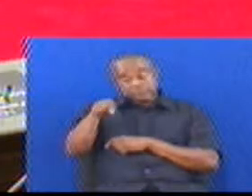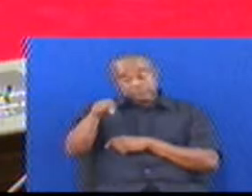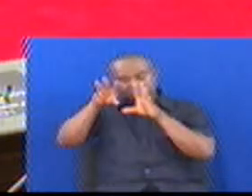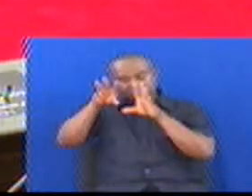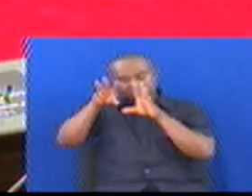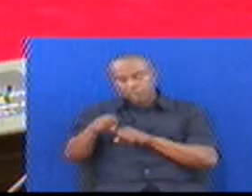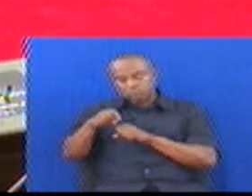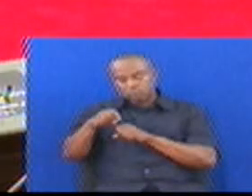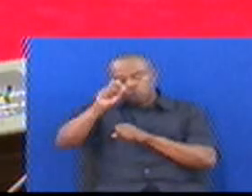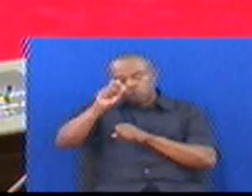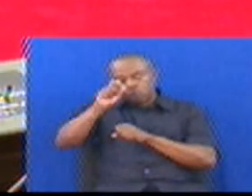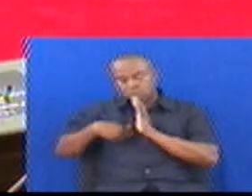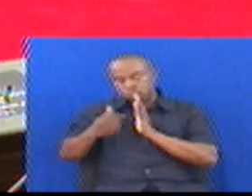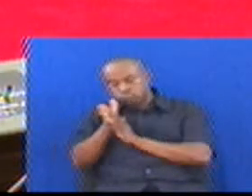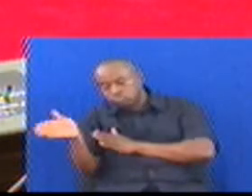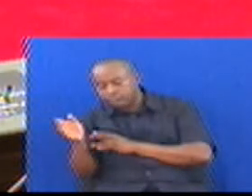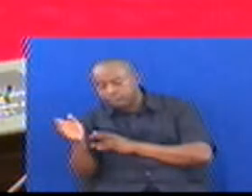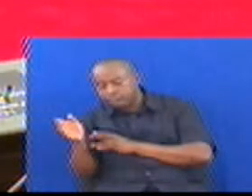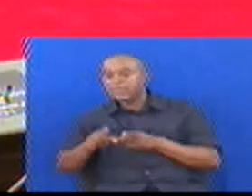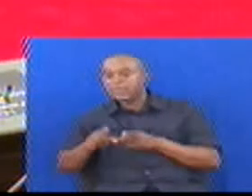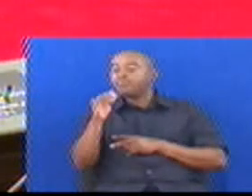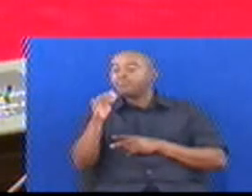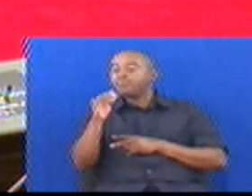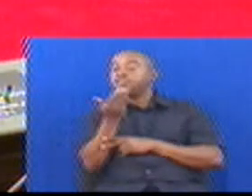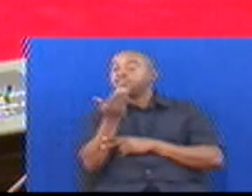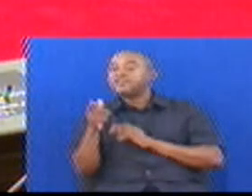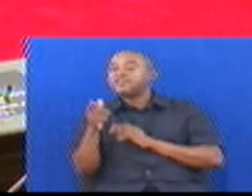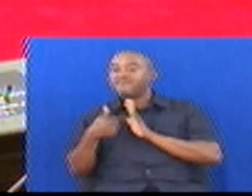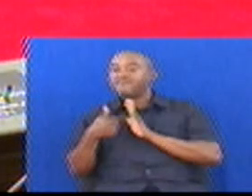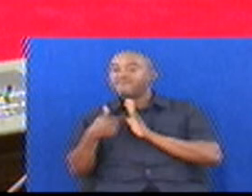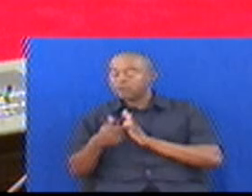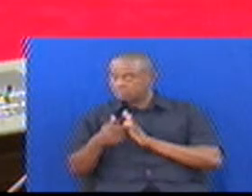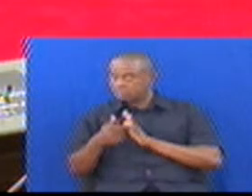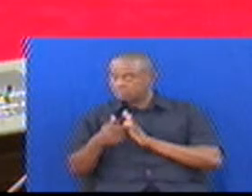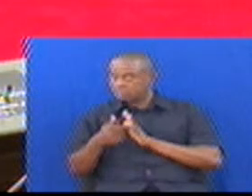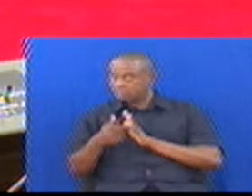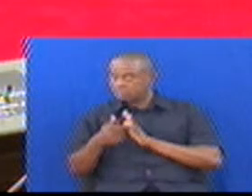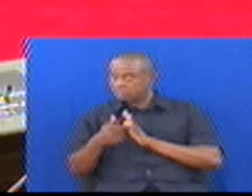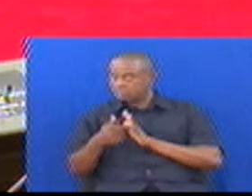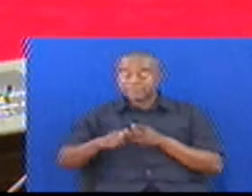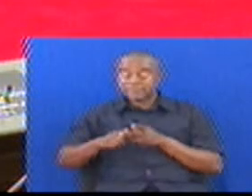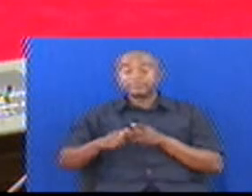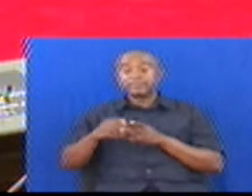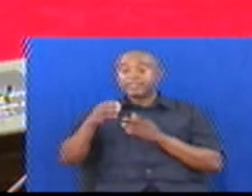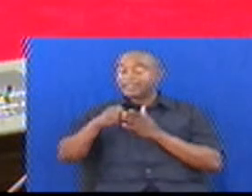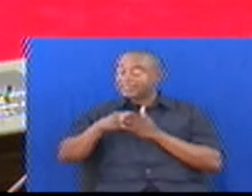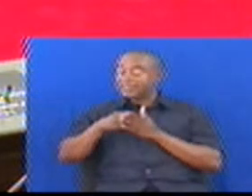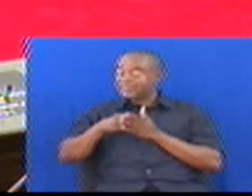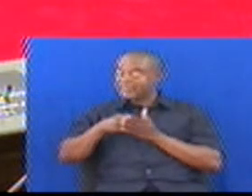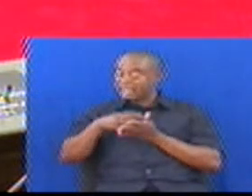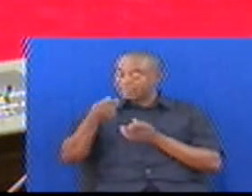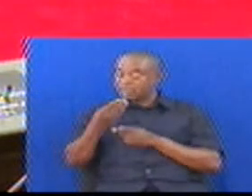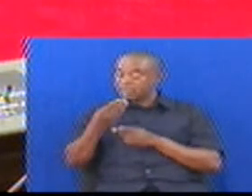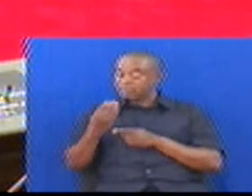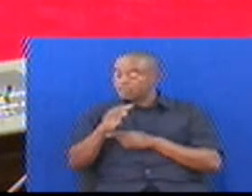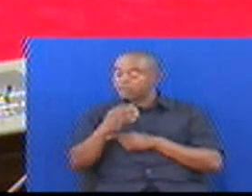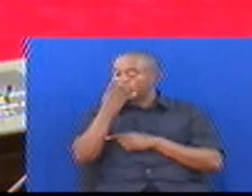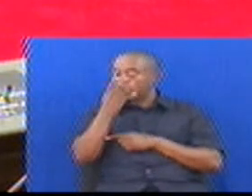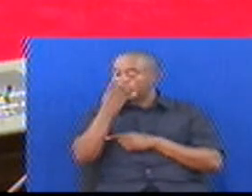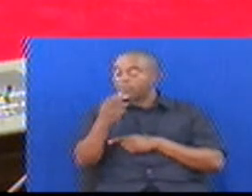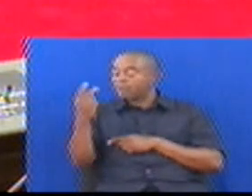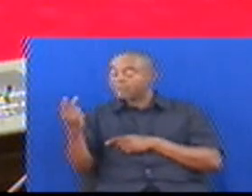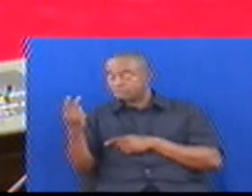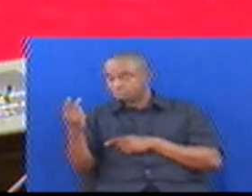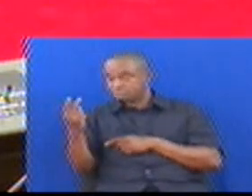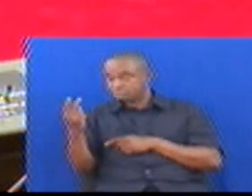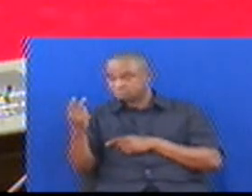zinatoroshwa. Madini mengine yaliyotaifishwa ni madini ya bati na madini ya vito yenye thamani ya shilingi bilioni